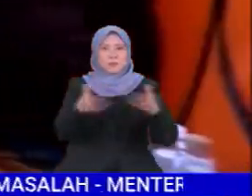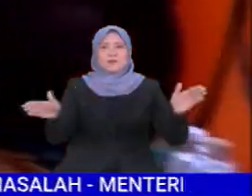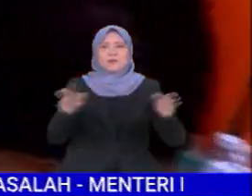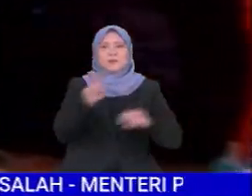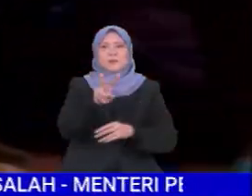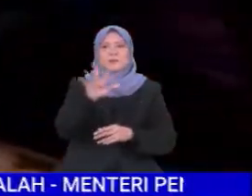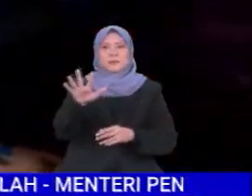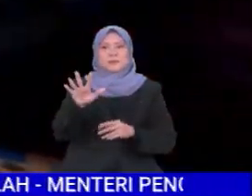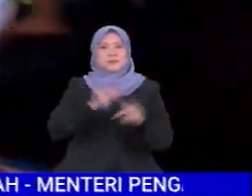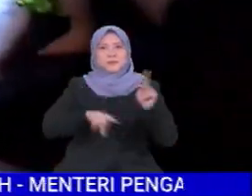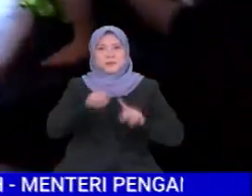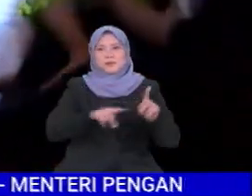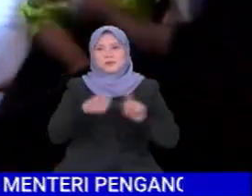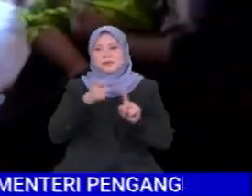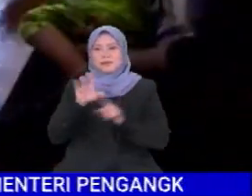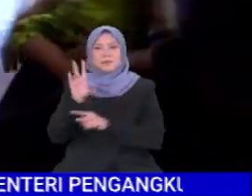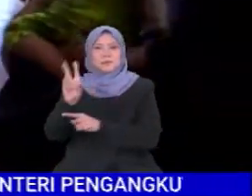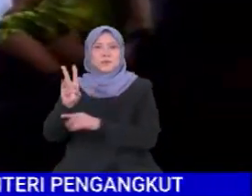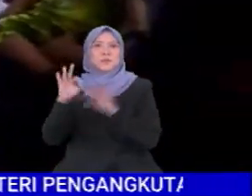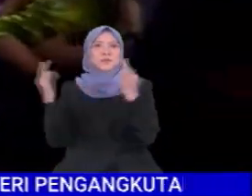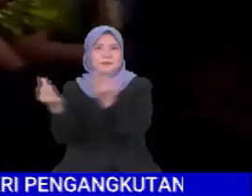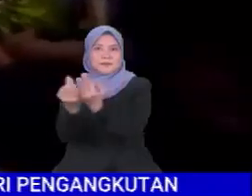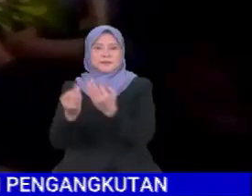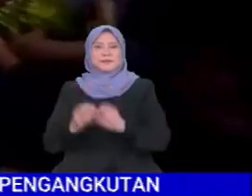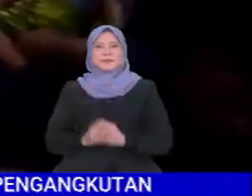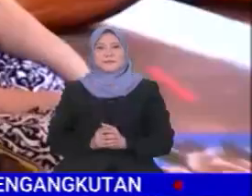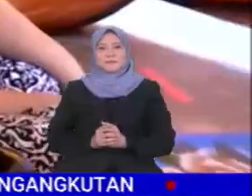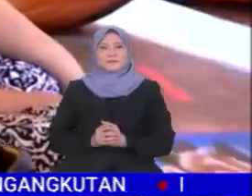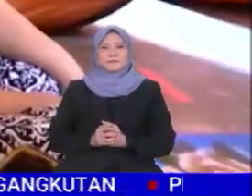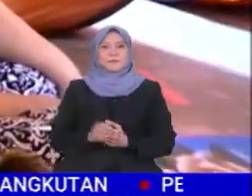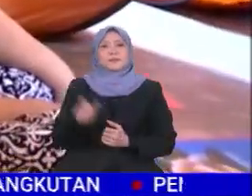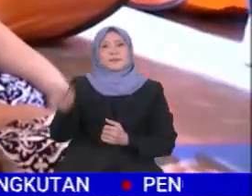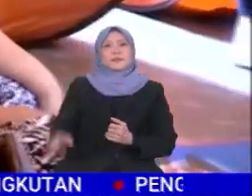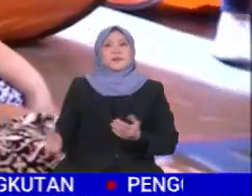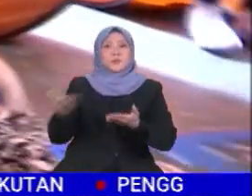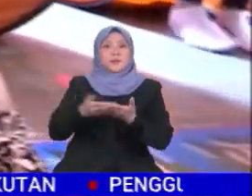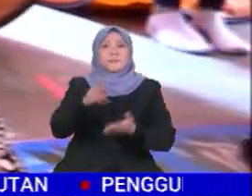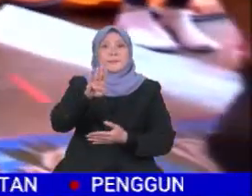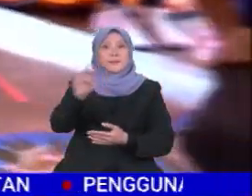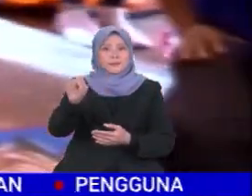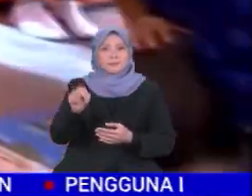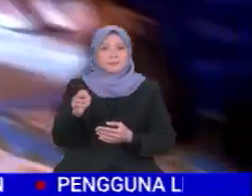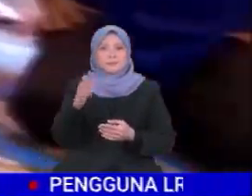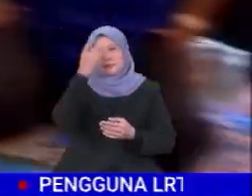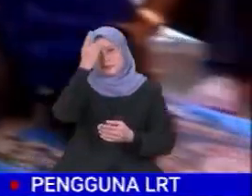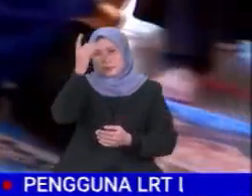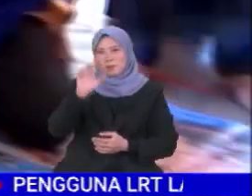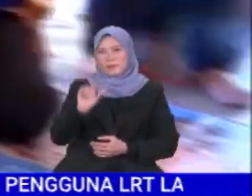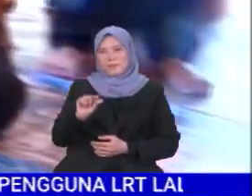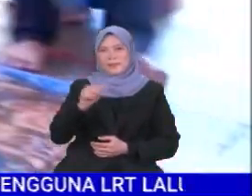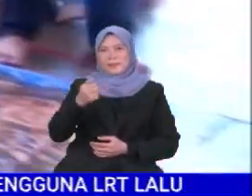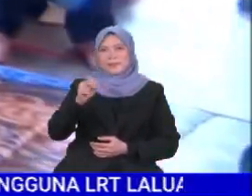25 penduduk daripada 7 keluarga. Hadir menyantuni mereka calon BN bagi kawasan berkenaan Dato' Abdul Ghani Harun.